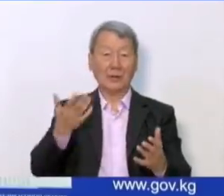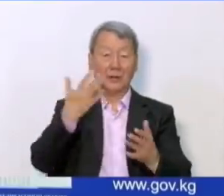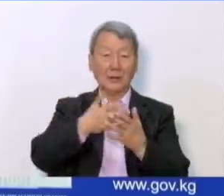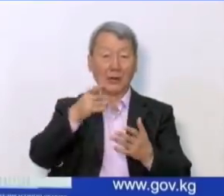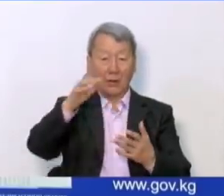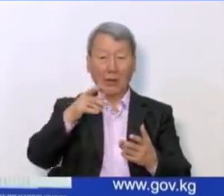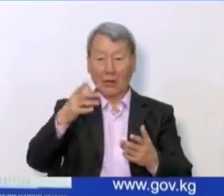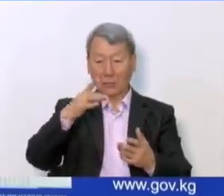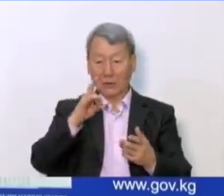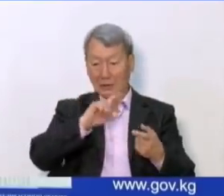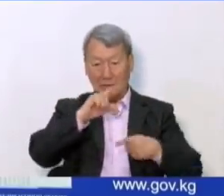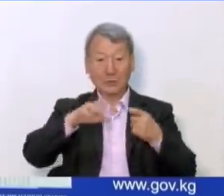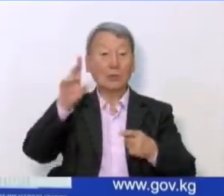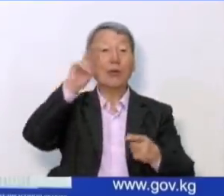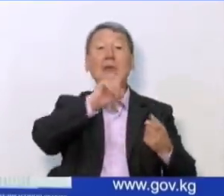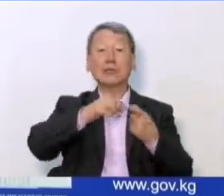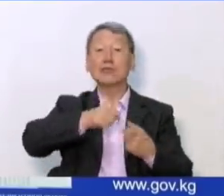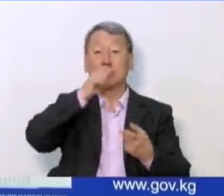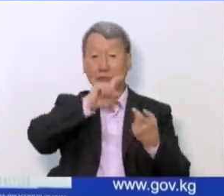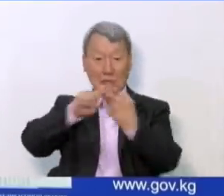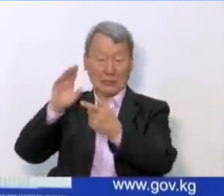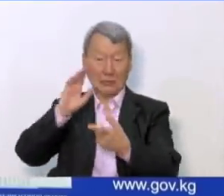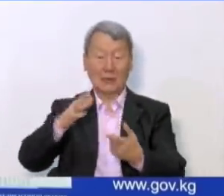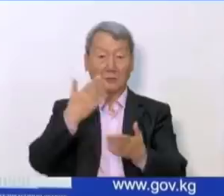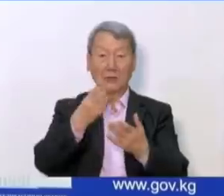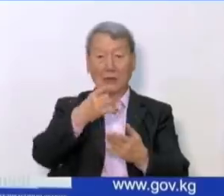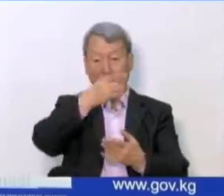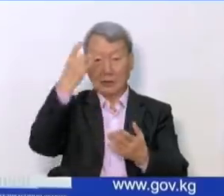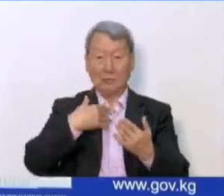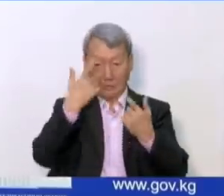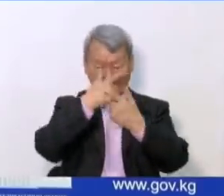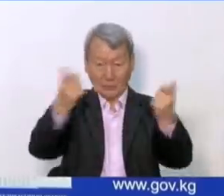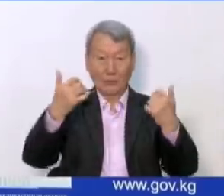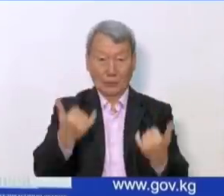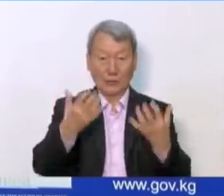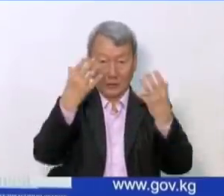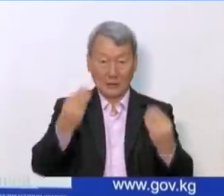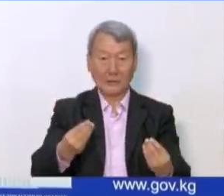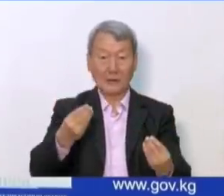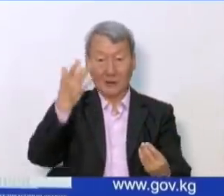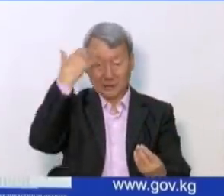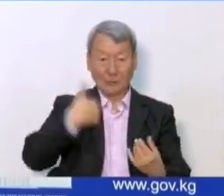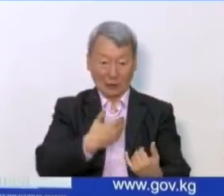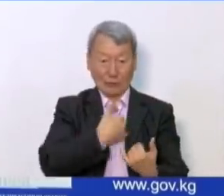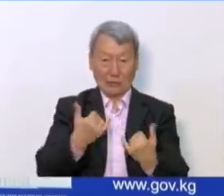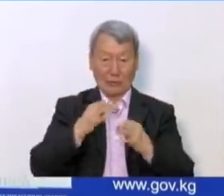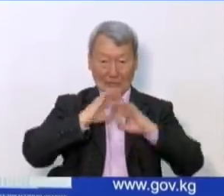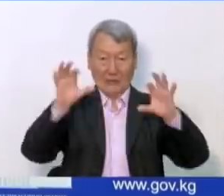бир коркунуч ошолорго келет. Мына өзгөчө ушул кайрылып кетейин деген бир бүгүнкү күнү бир максатым бар эле.